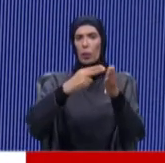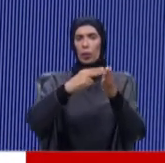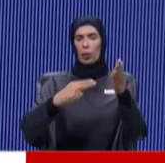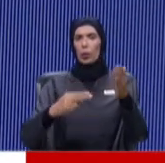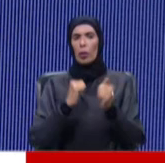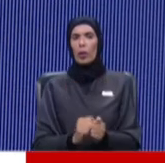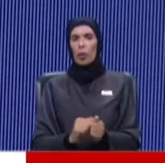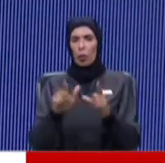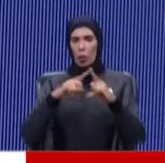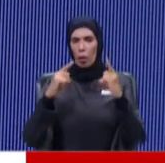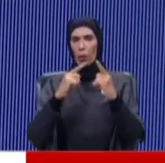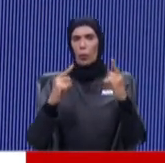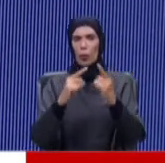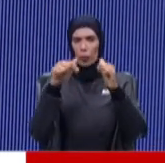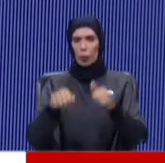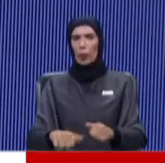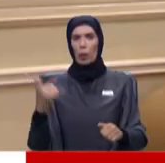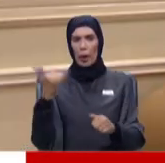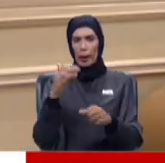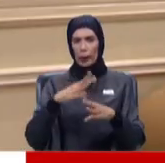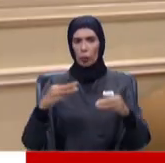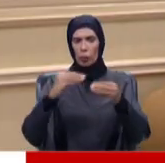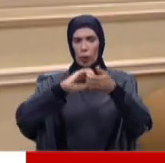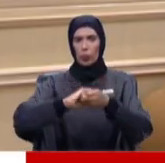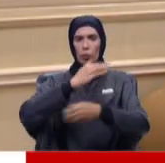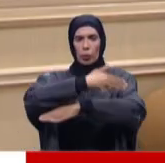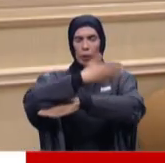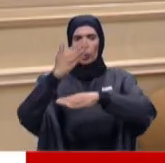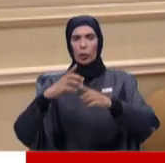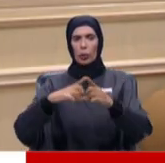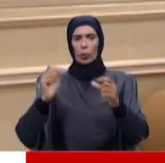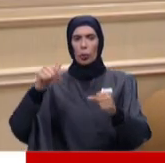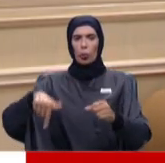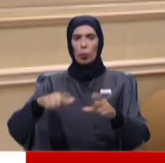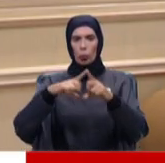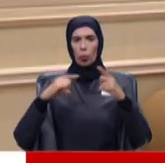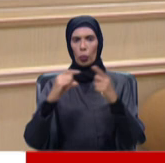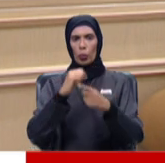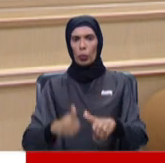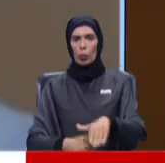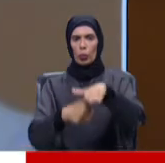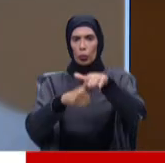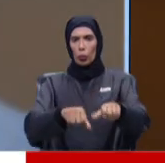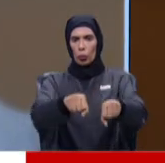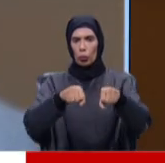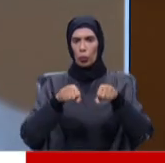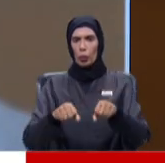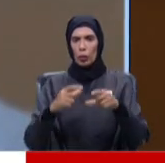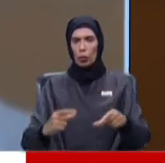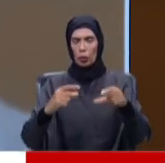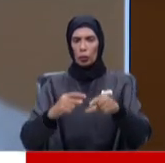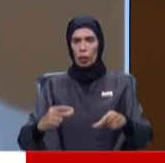محاضر اللجان ذات العلاقة والتي أهمها هيئة الاتحاد الجمركي لدول المجلس ولجنة رؤساء